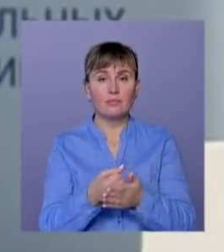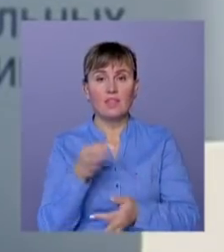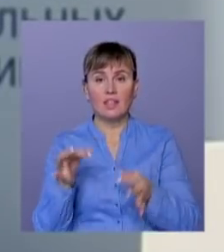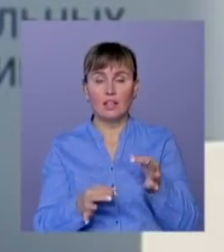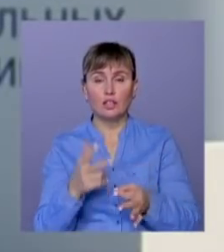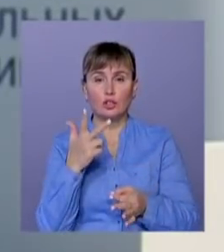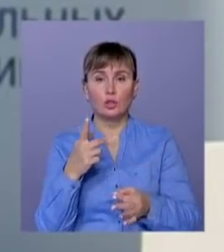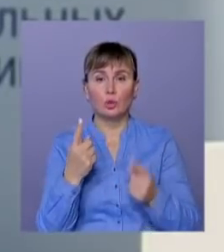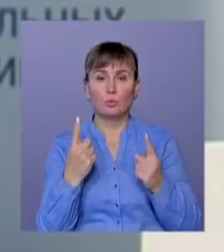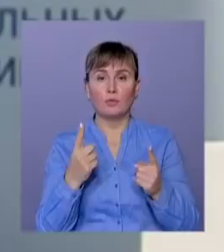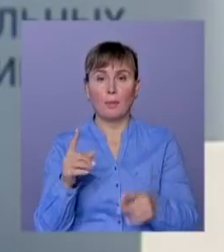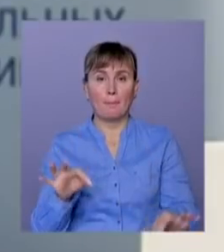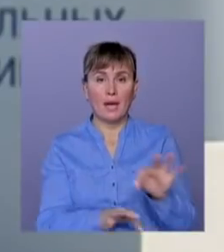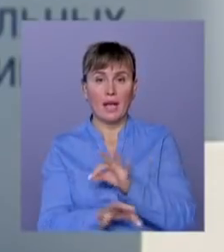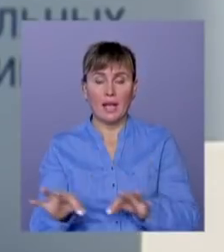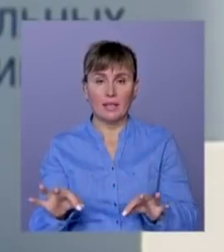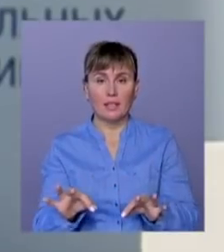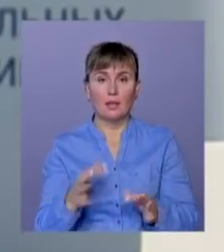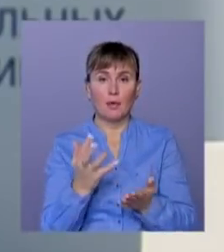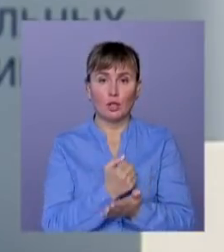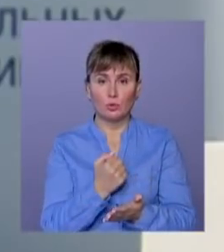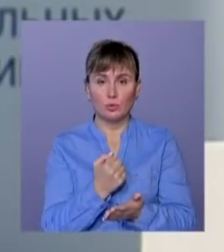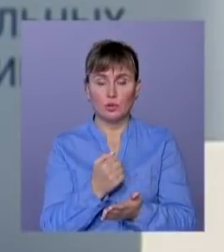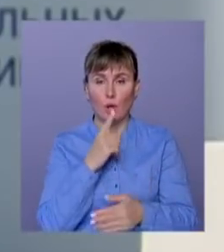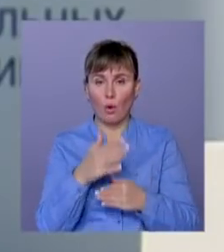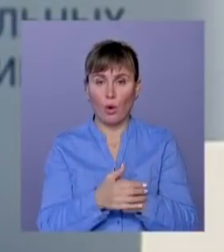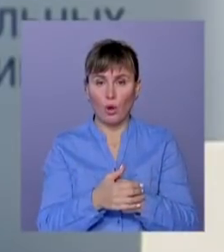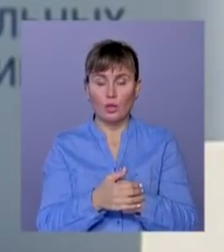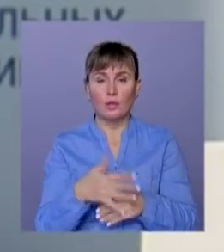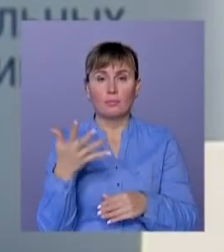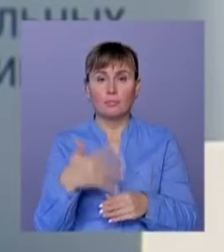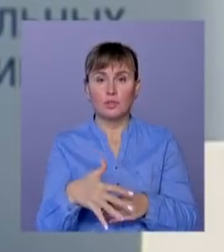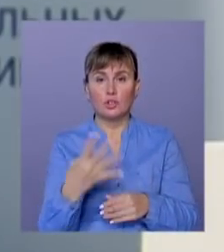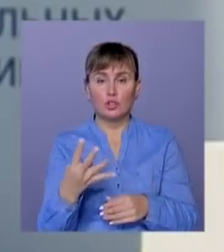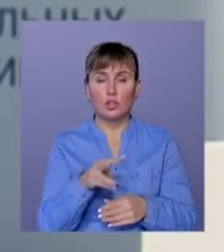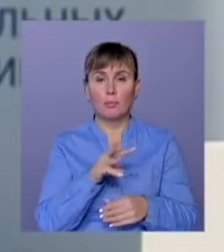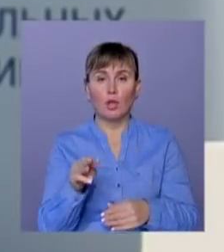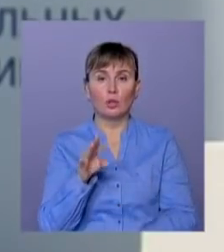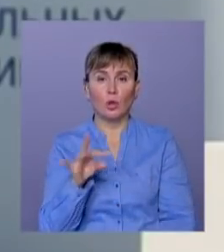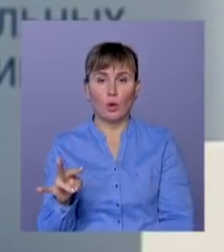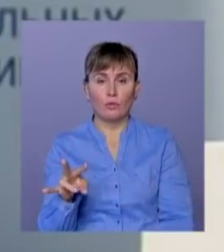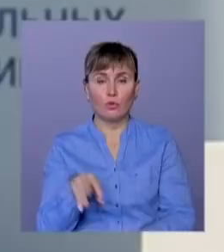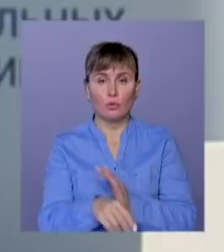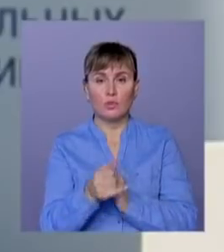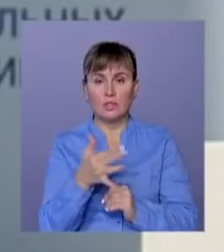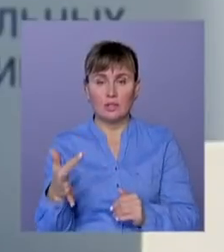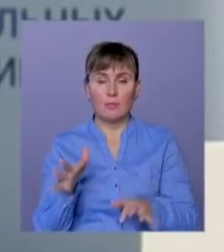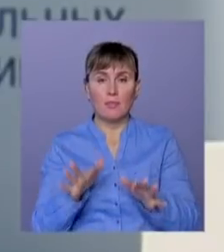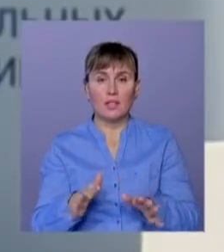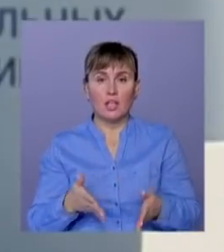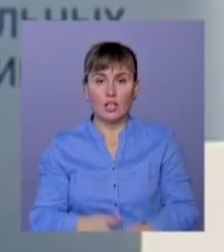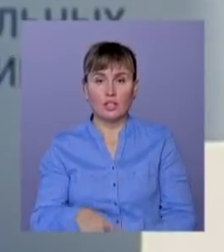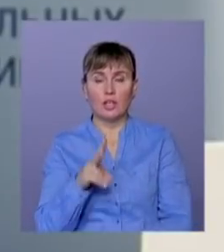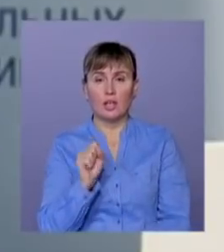трем крупным проектам составит около 54 миллионов тонн, в том числе на месторождении Кашаган